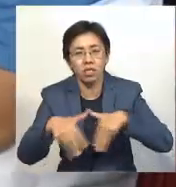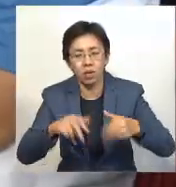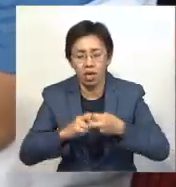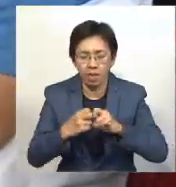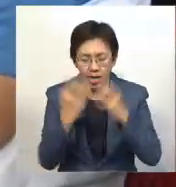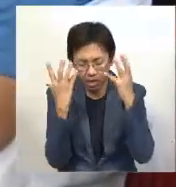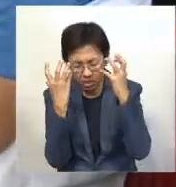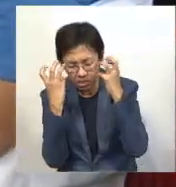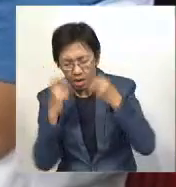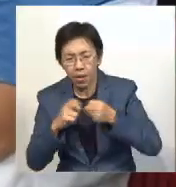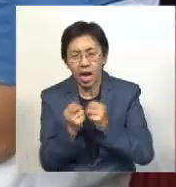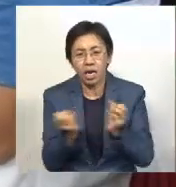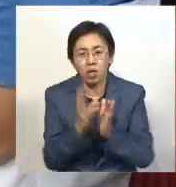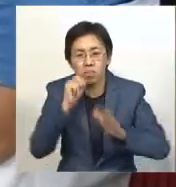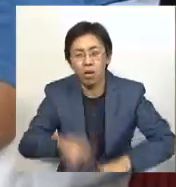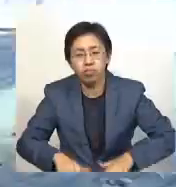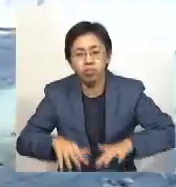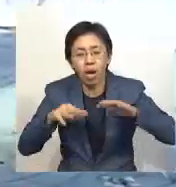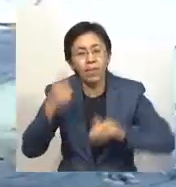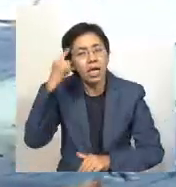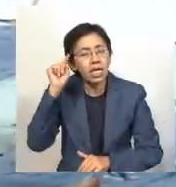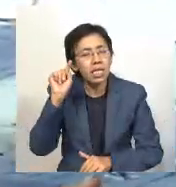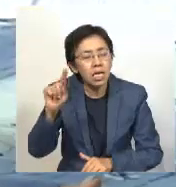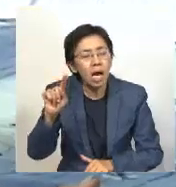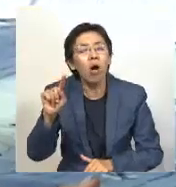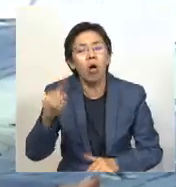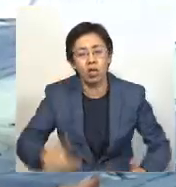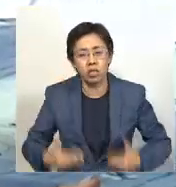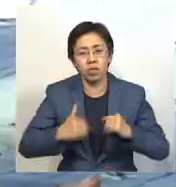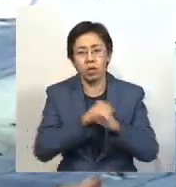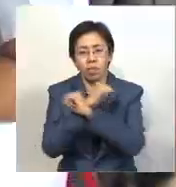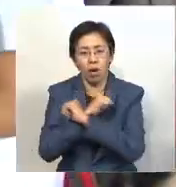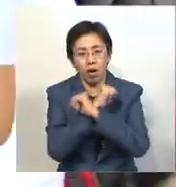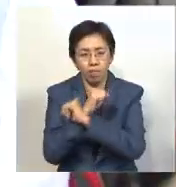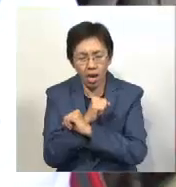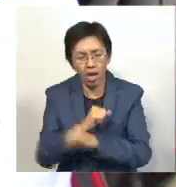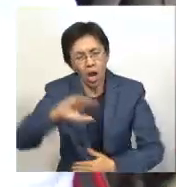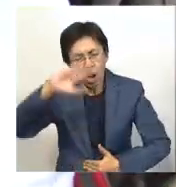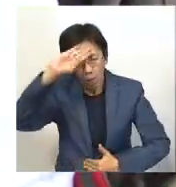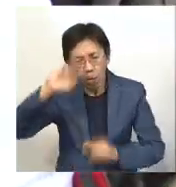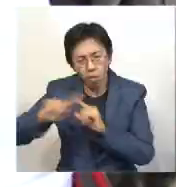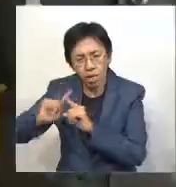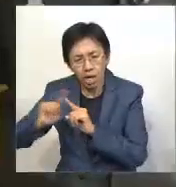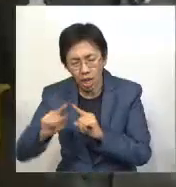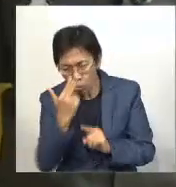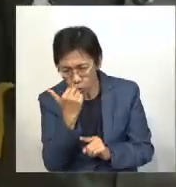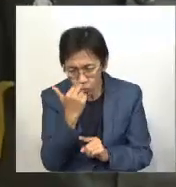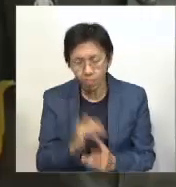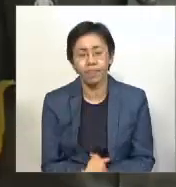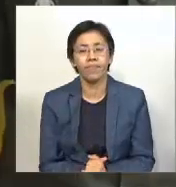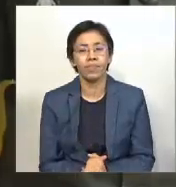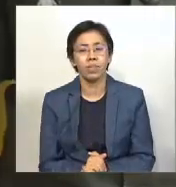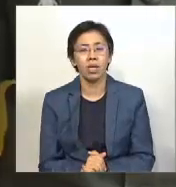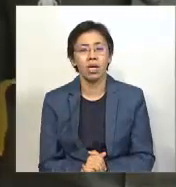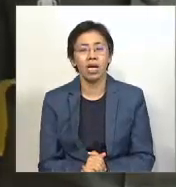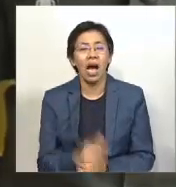ลกระทบจากน้ำท่วมโดยคำนึงถึงความปลอดภัยในชีวิตของประชาชนและโรคภัยไข้เจ็บ โรคภัยไข้เจ็บนะครับที่